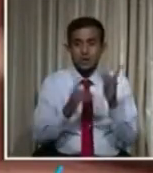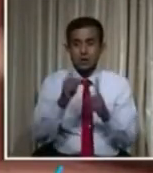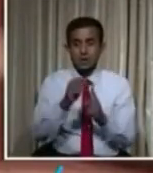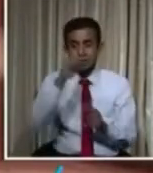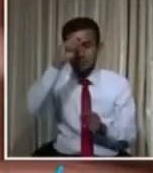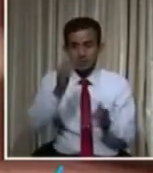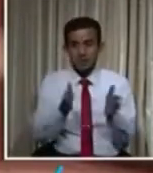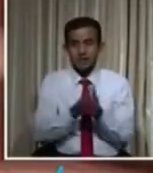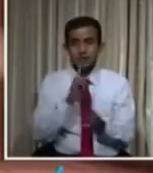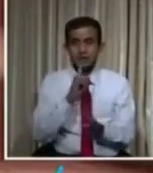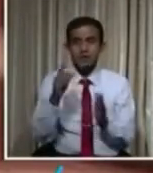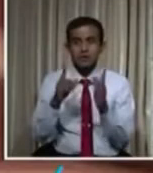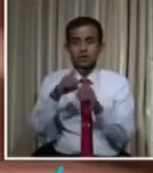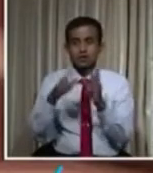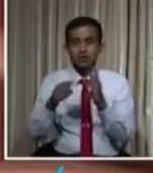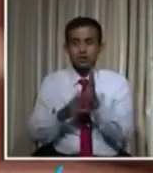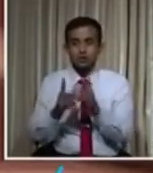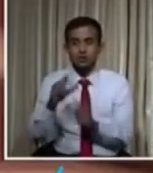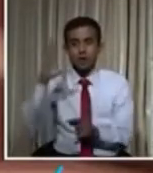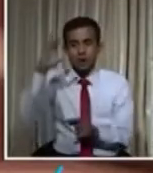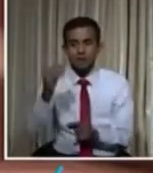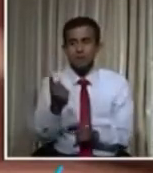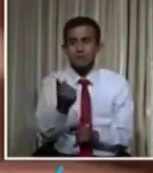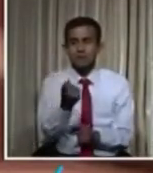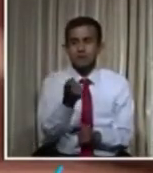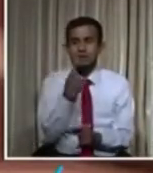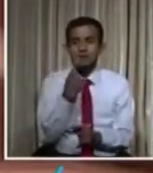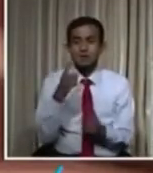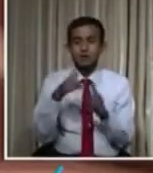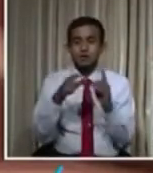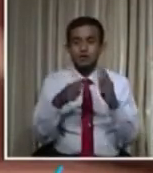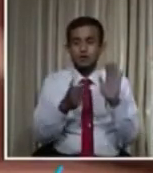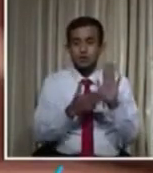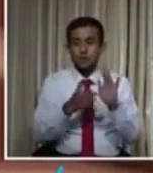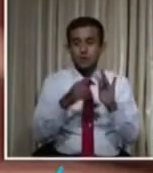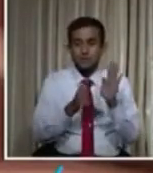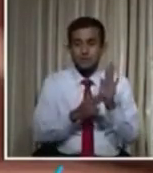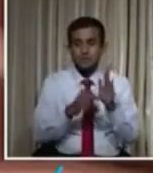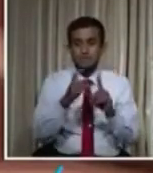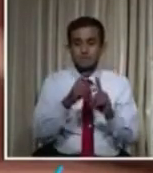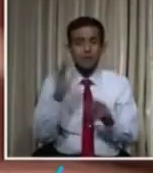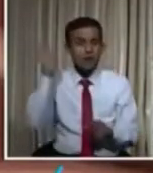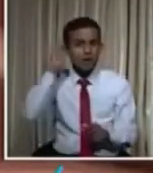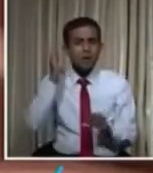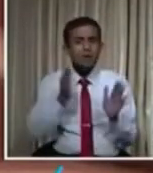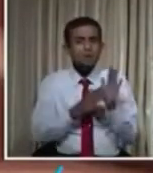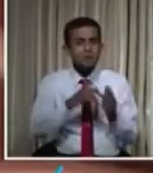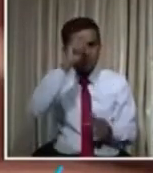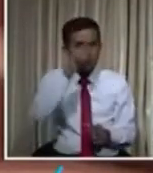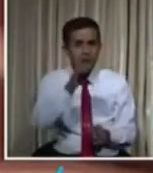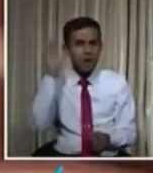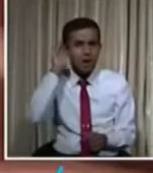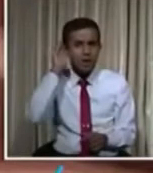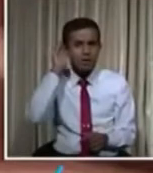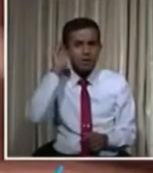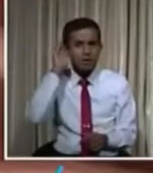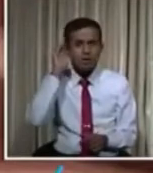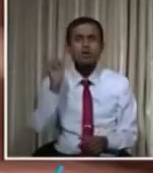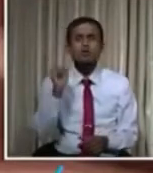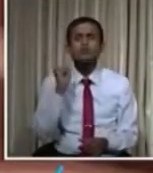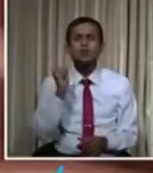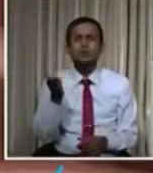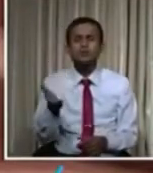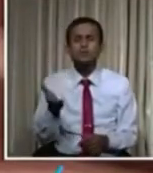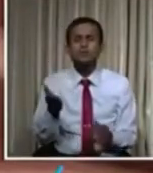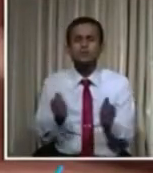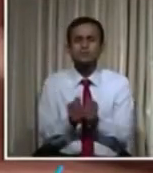කියලා තිබුණා. මට දුමින්ද දිසානායක ඇමතිතුමා හවස කිව්වා. දුමින්ද දිසානායක ඇමතිතුමා අවවලු මහින්දානන්ද ඇමතිතුමාගෙන් මේ මොකද්ද මේ වැඩේ